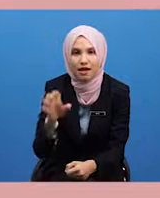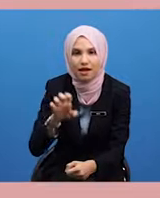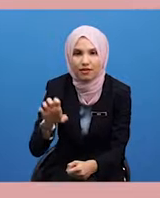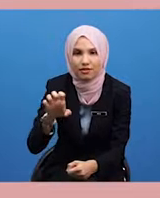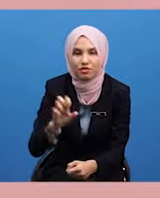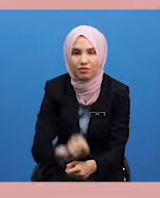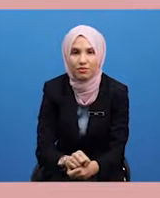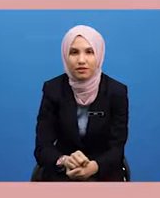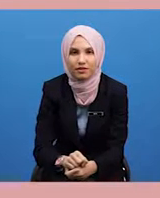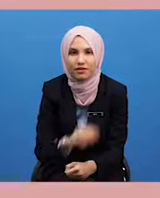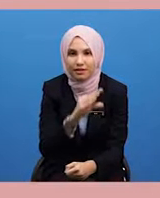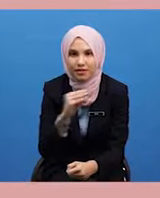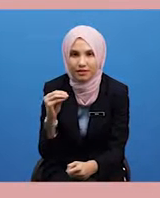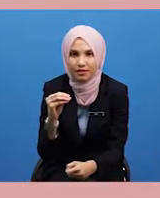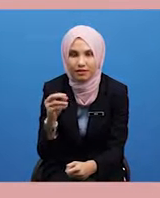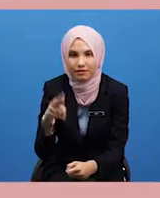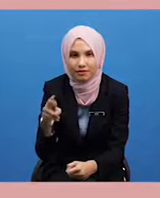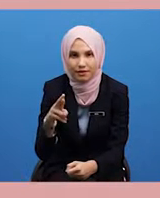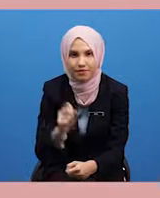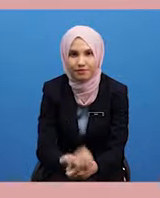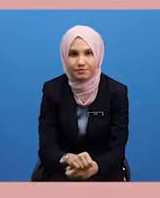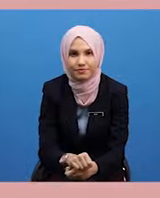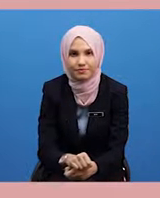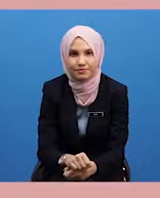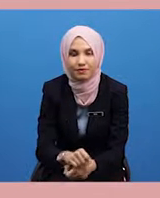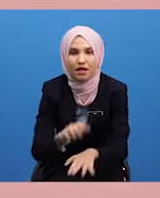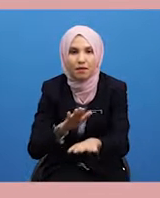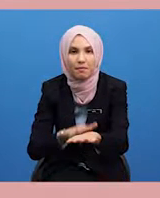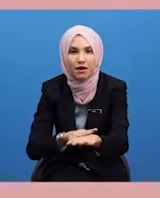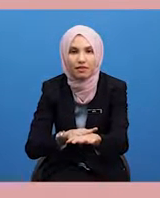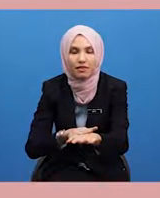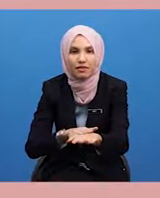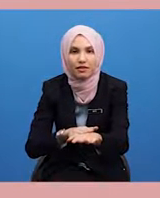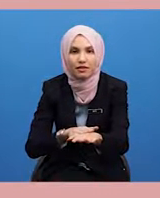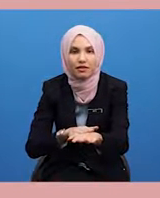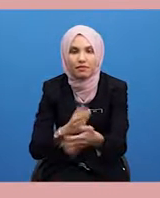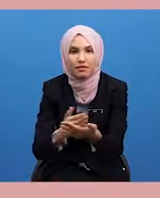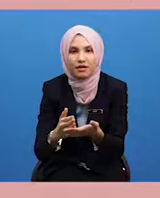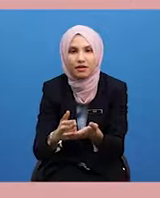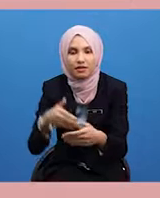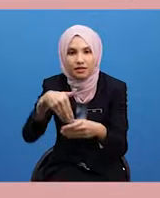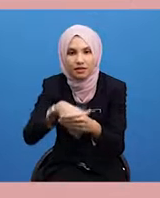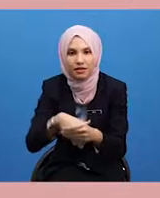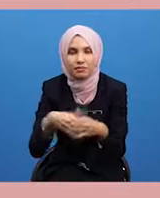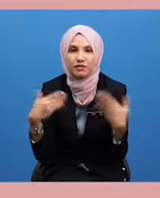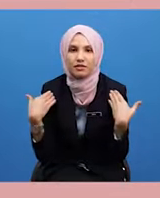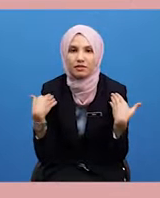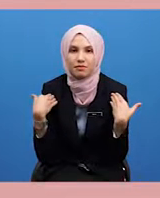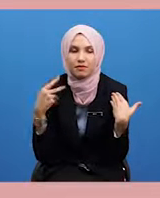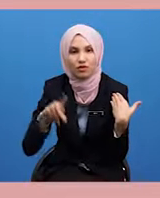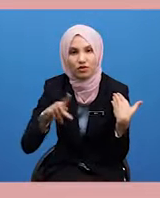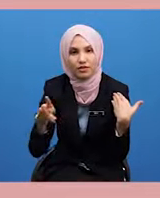endosperma dan radikel. Pada bahagian dalam pula terdapat